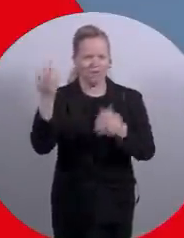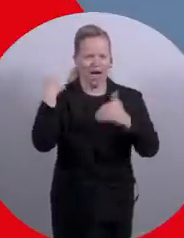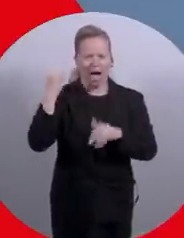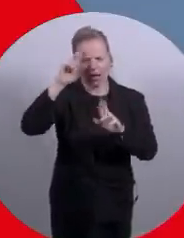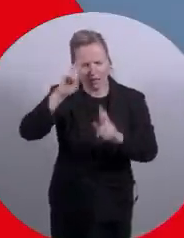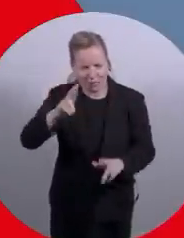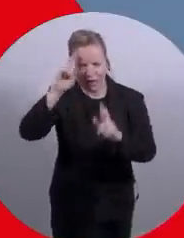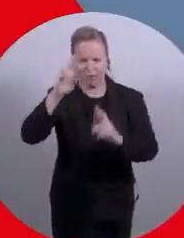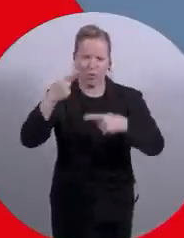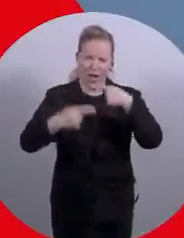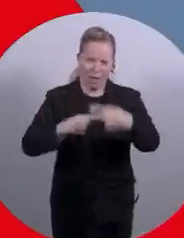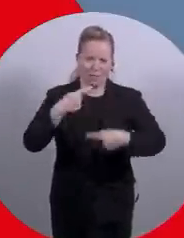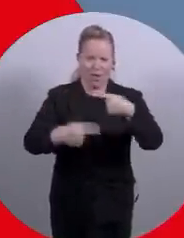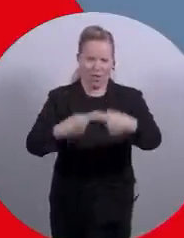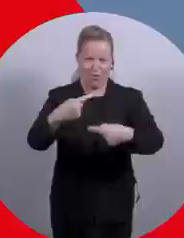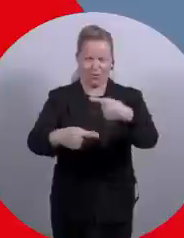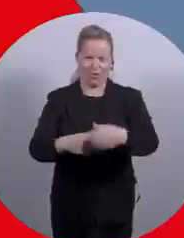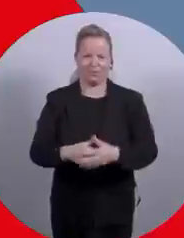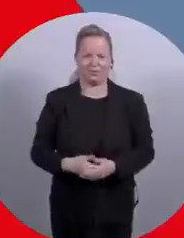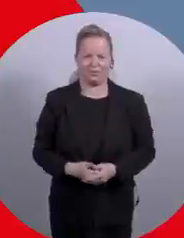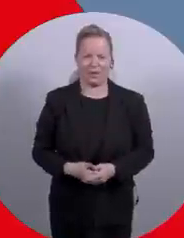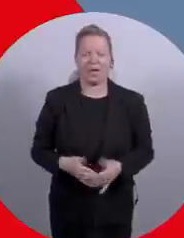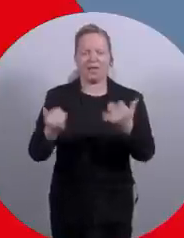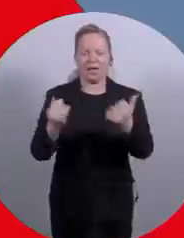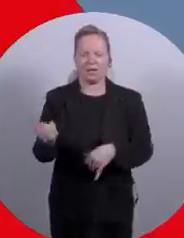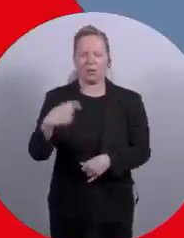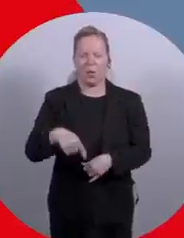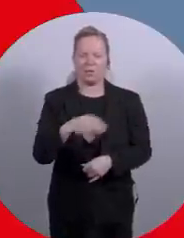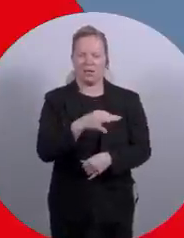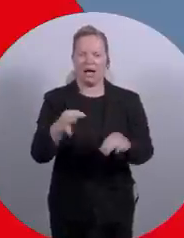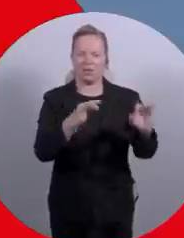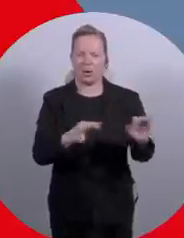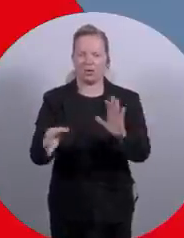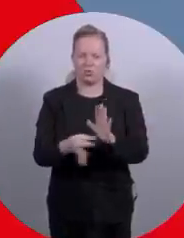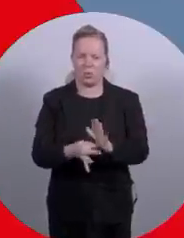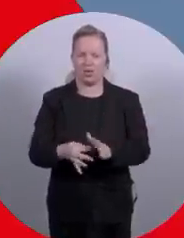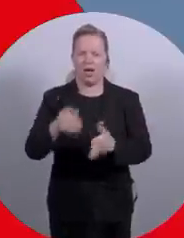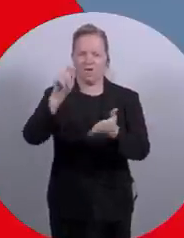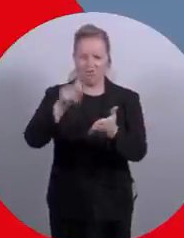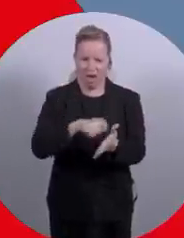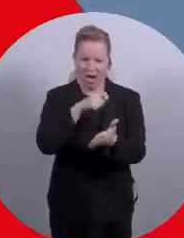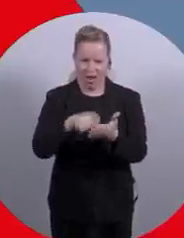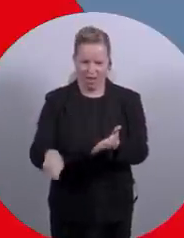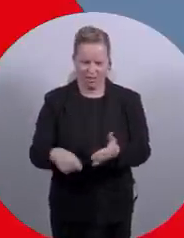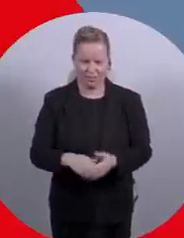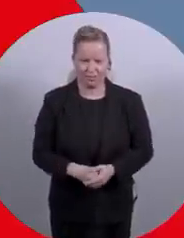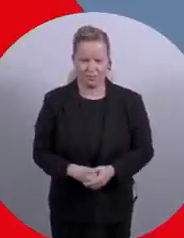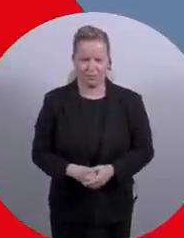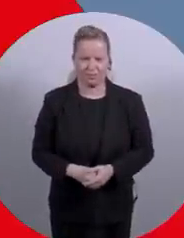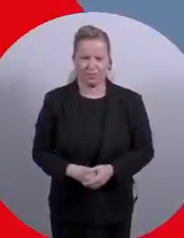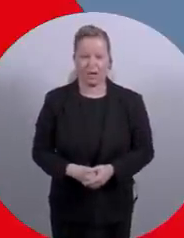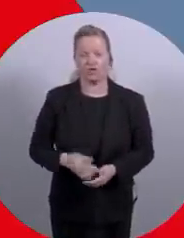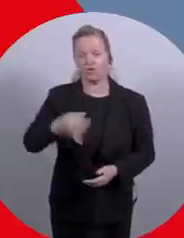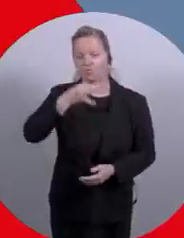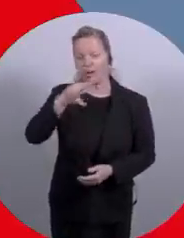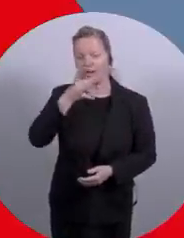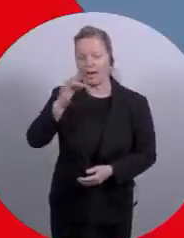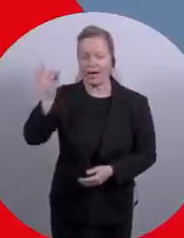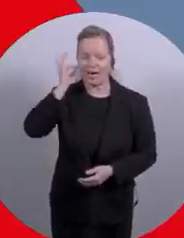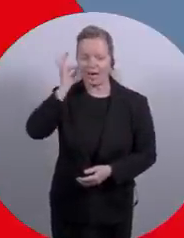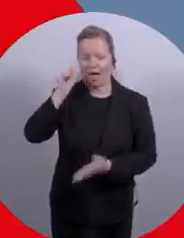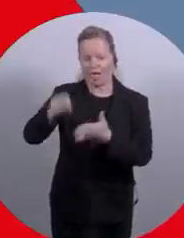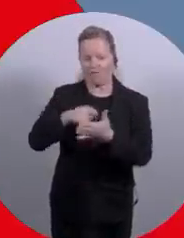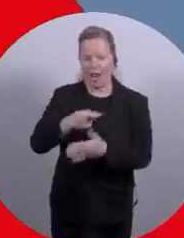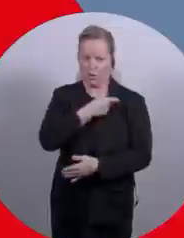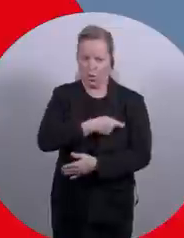abgehalten haben wir kommen jetzt zum Tagesordnungspunkt Wahlen dafür darf ich die Sprecherin der waldkommission